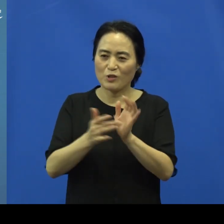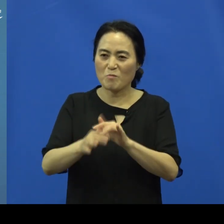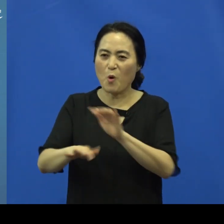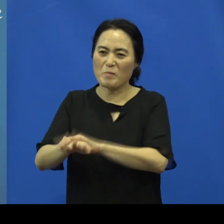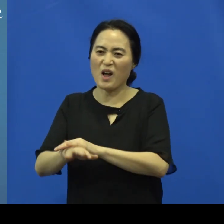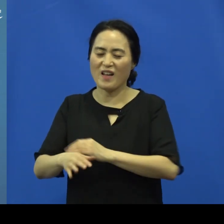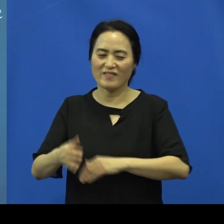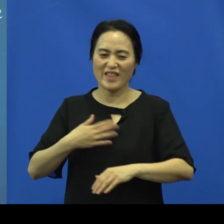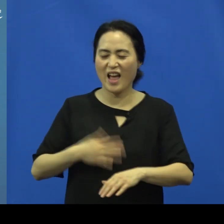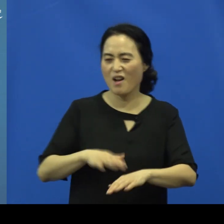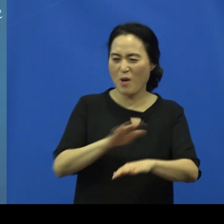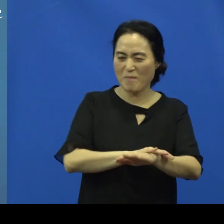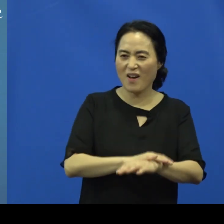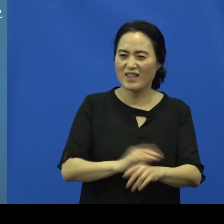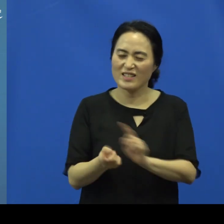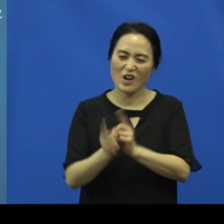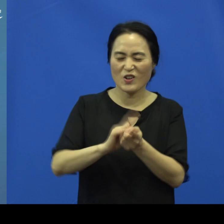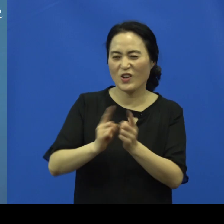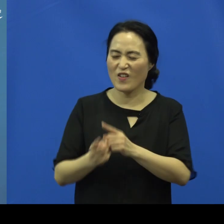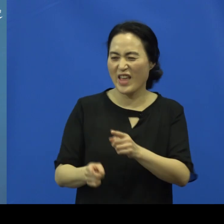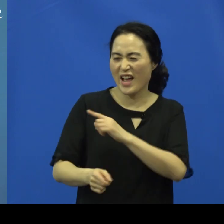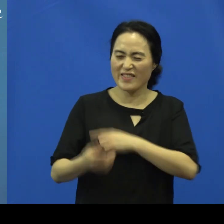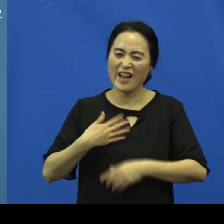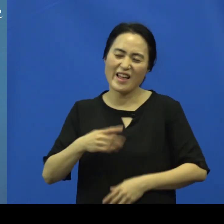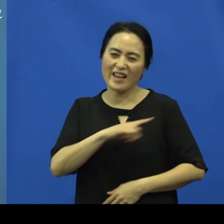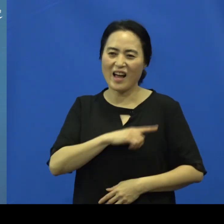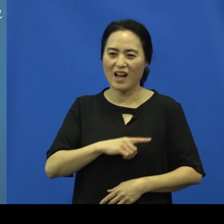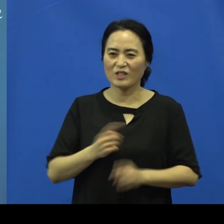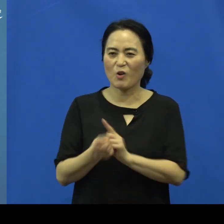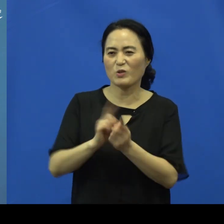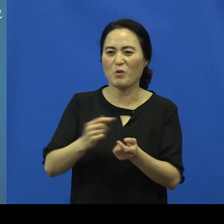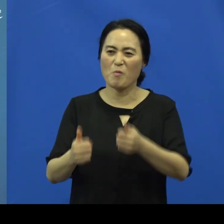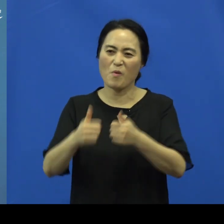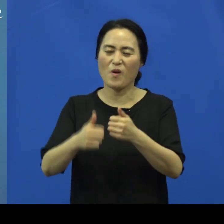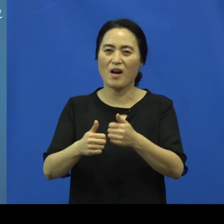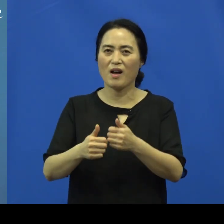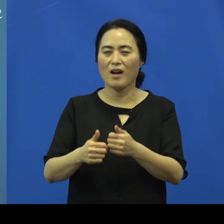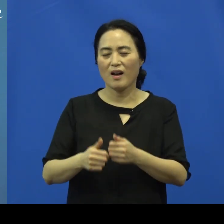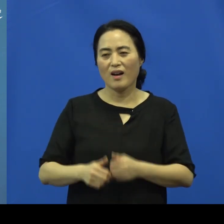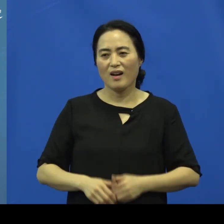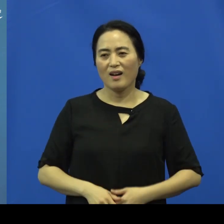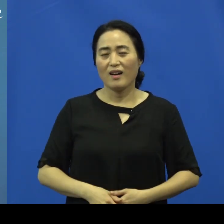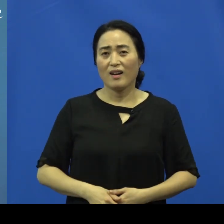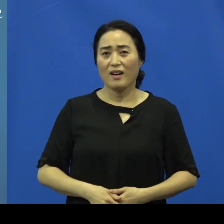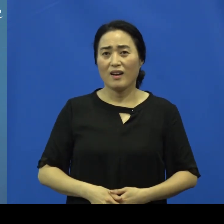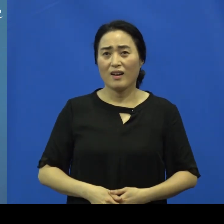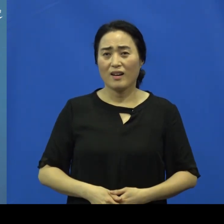거리가 멀어요. 상대를 이기고 내가 올라서려고 하는 그런 것이 아닙니다.